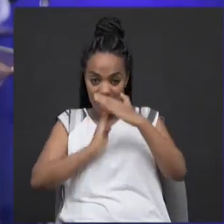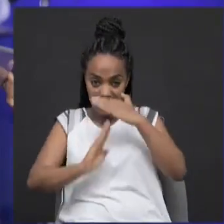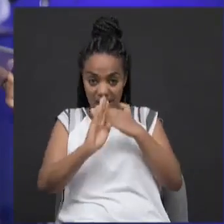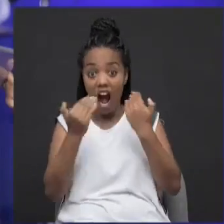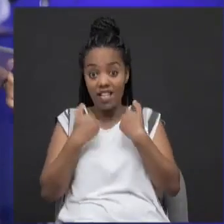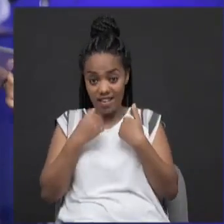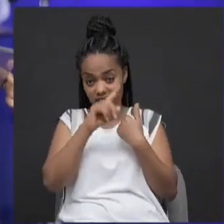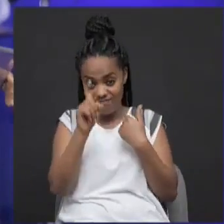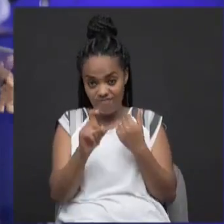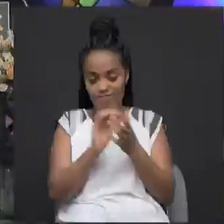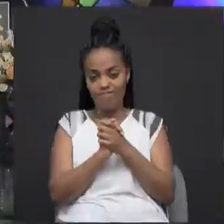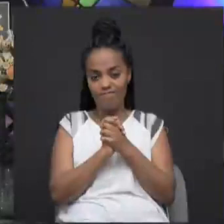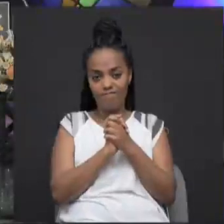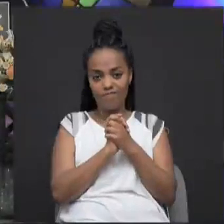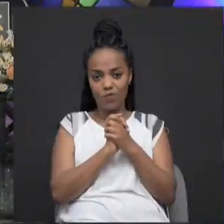ልብ ካለ